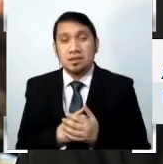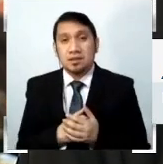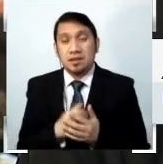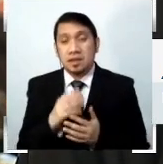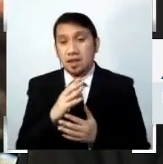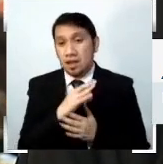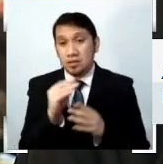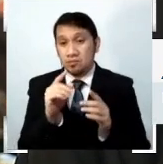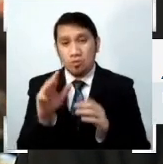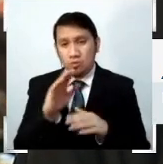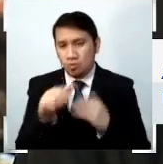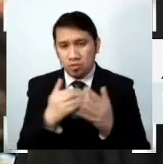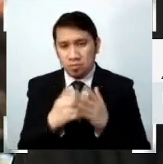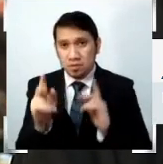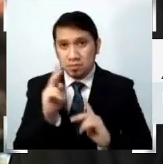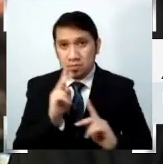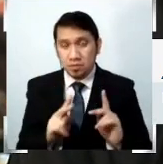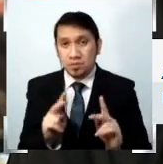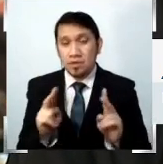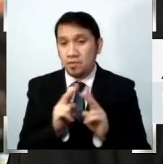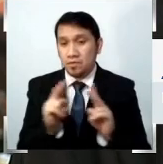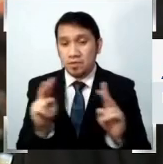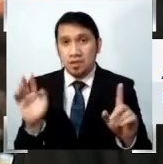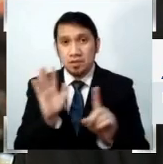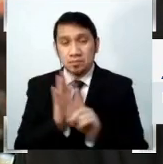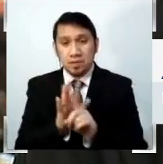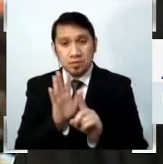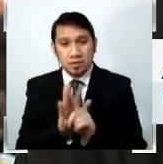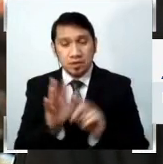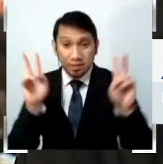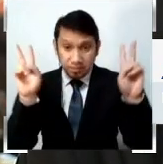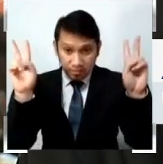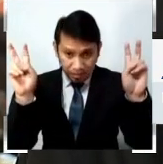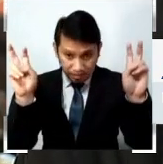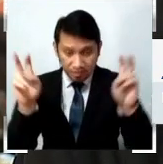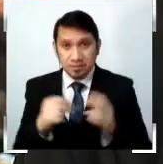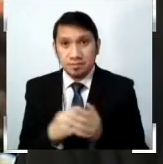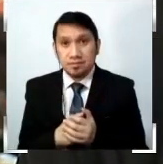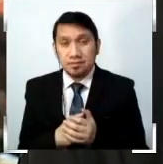it's a very, very popular title and well-loved title.